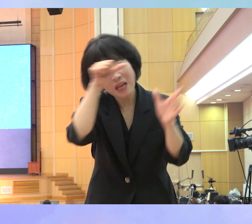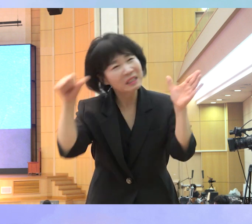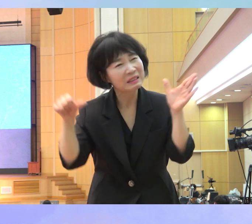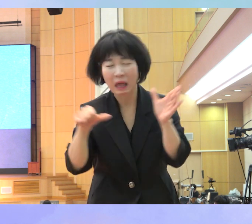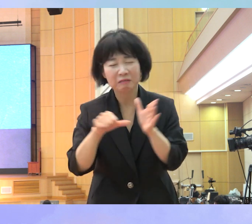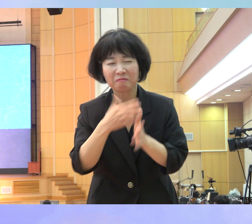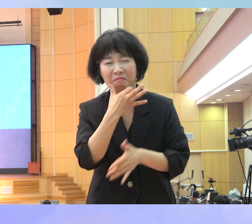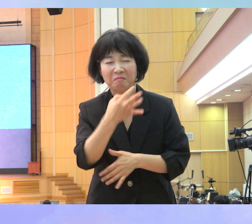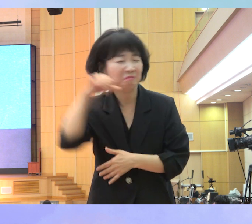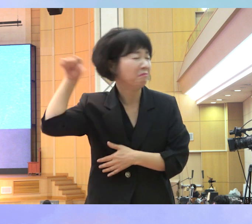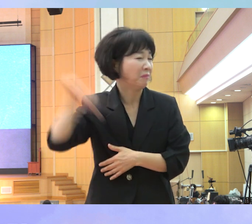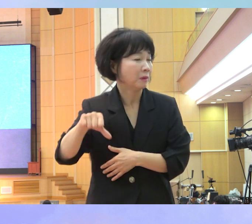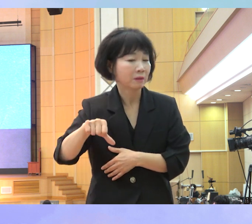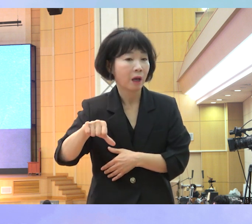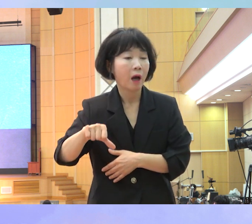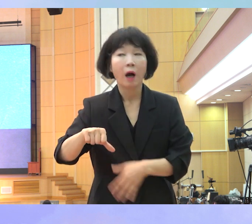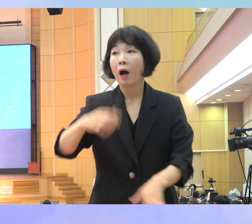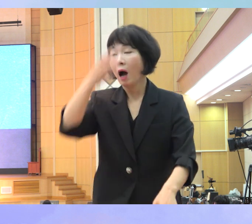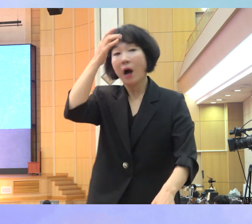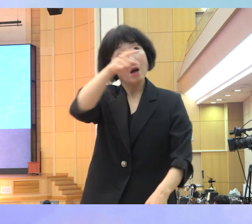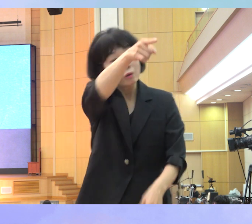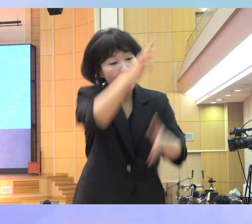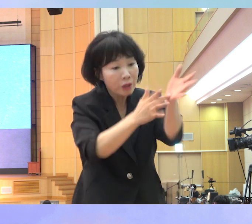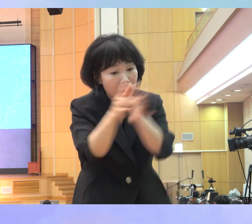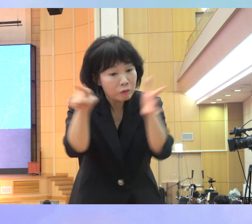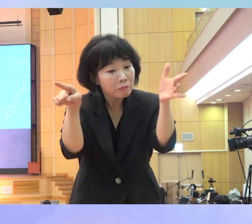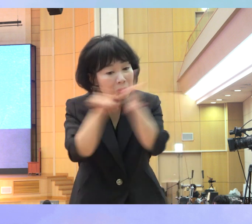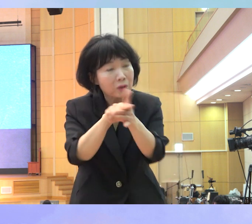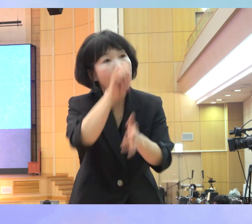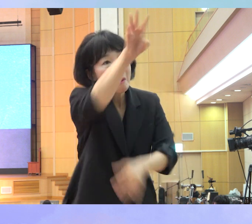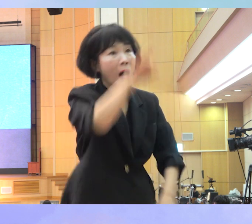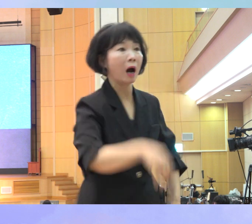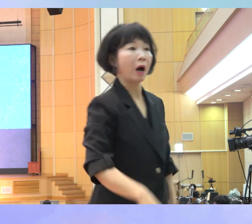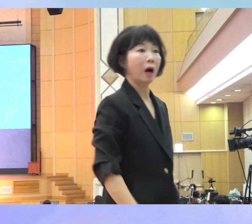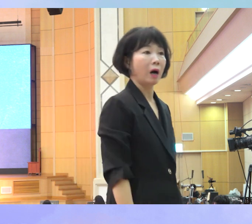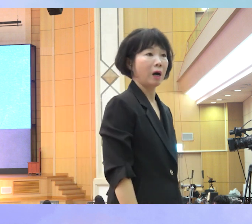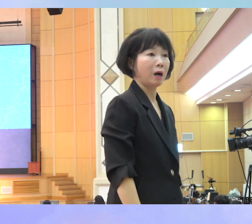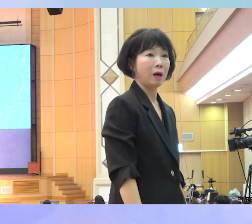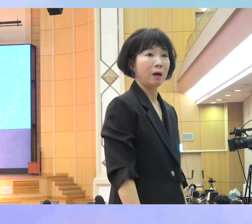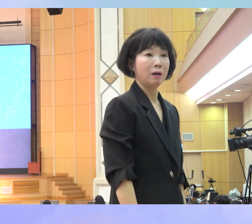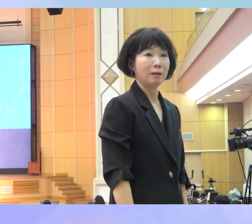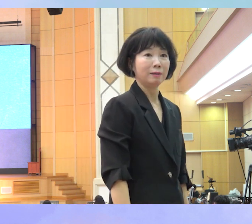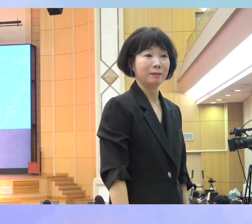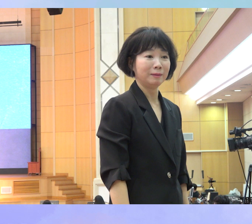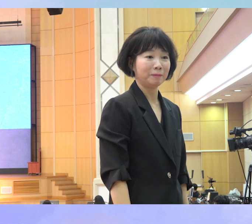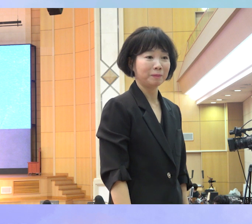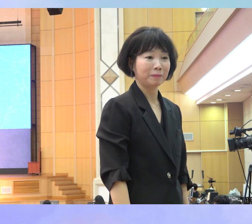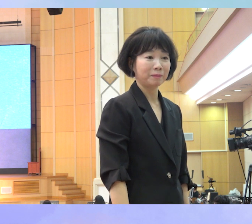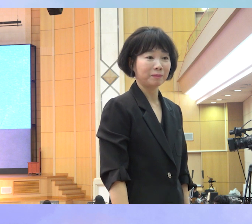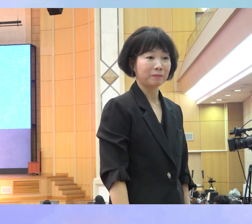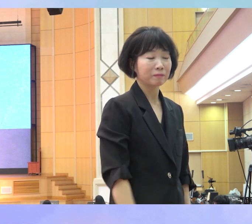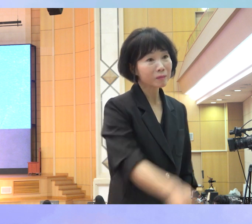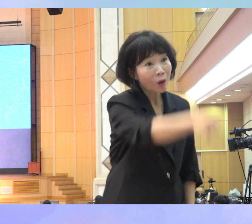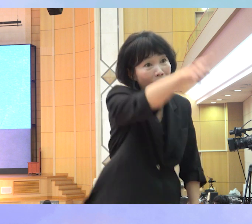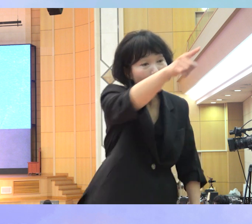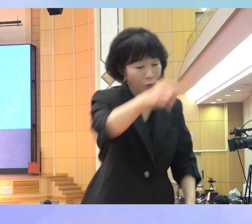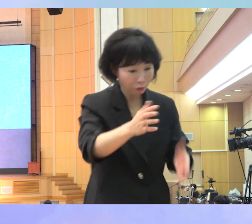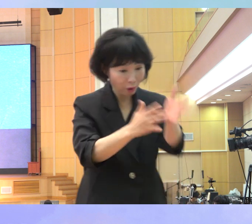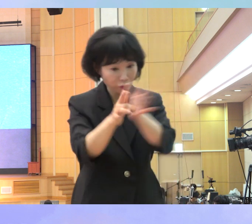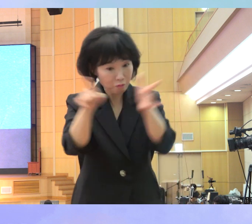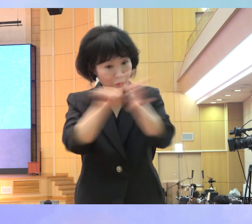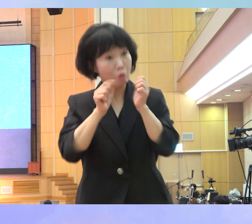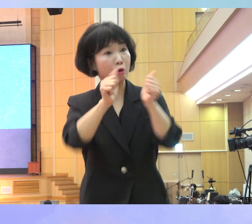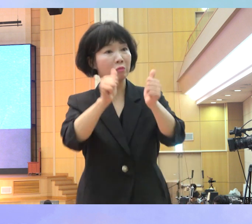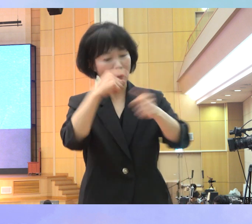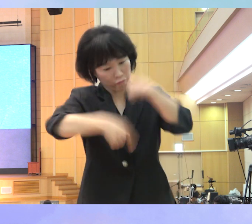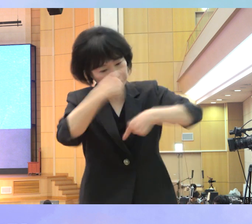대로 꼬였지만 너 한번 예수 믿어볼래? 이 말이 되겠냐는 거죠. 말이 안 맞잖아요. 야, 너처럼 예수 믿어가지고 내 인생 꼬이면 어떡하냐,